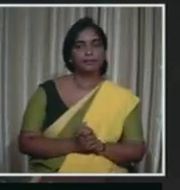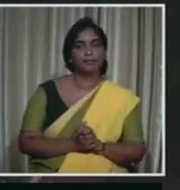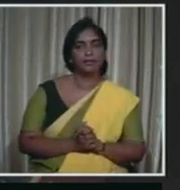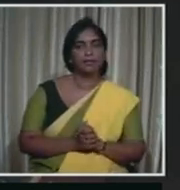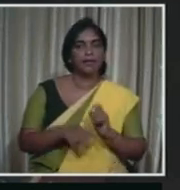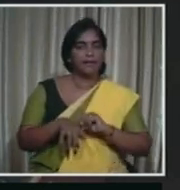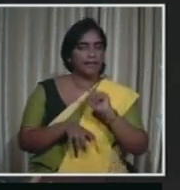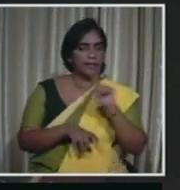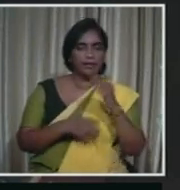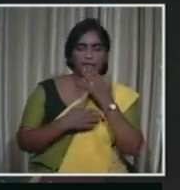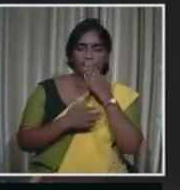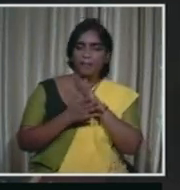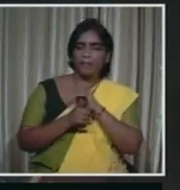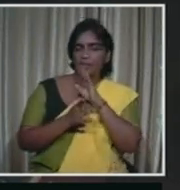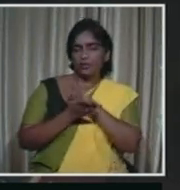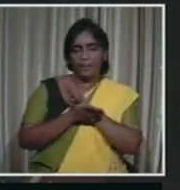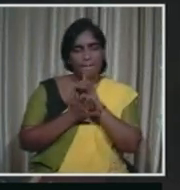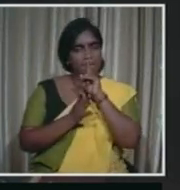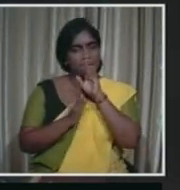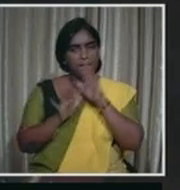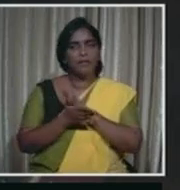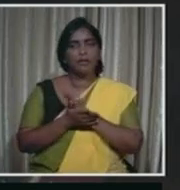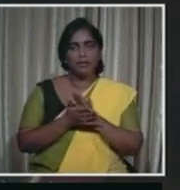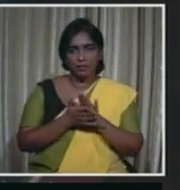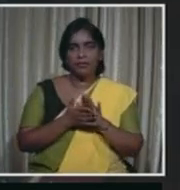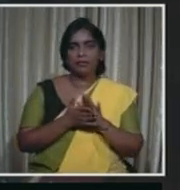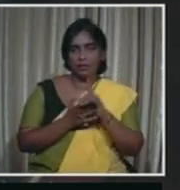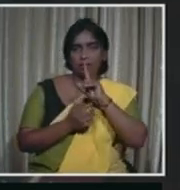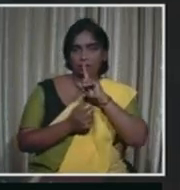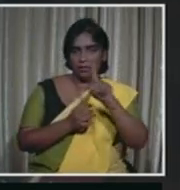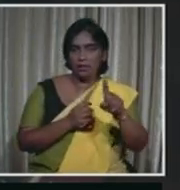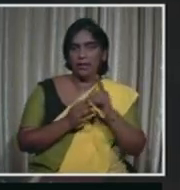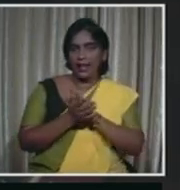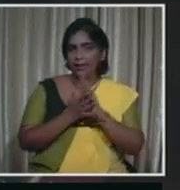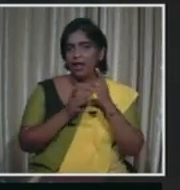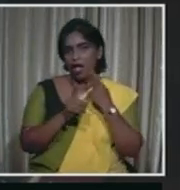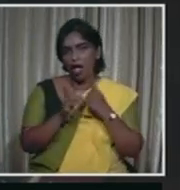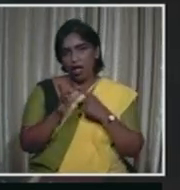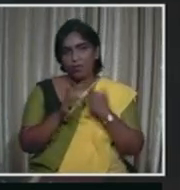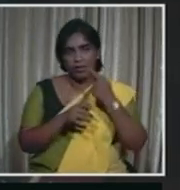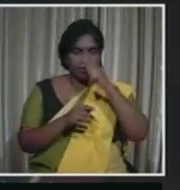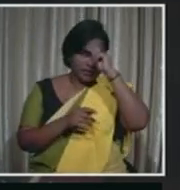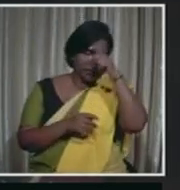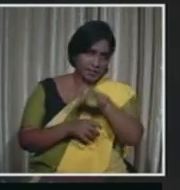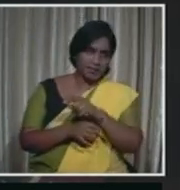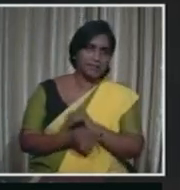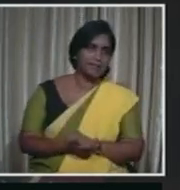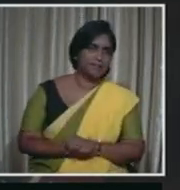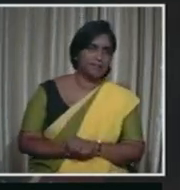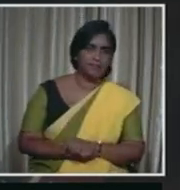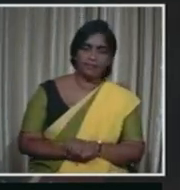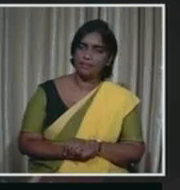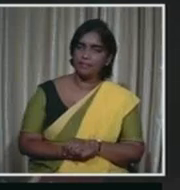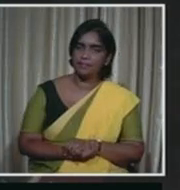විනාඩියක නිශ්ශබ්දතාවය පිළිබඳව ඉදිරිපත් කිරීමක් කරා මම හිතන අපේ ක්‍රප්පුහාමේ මැතිතුමා අත්ත